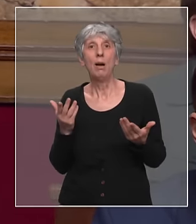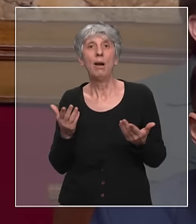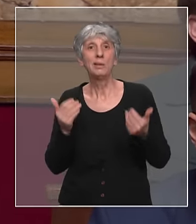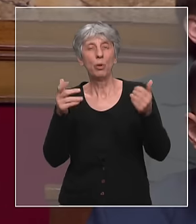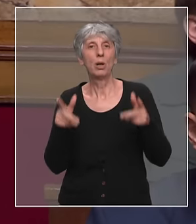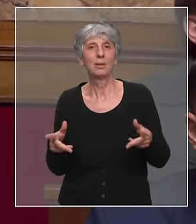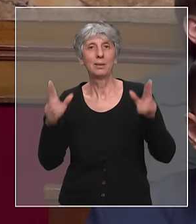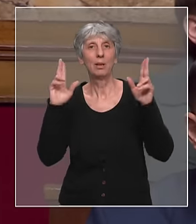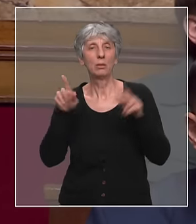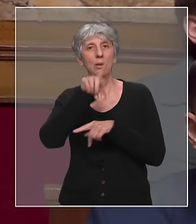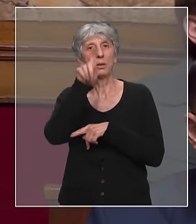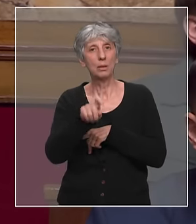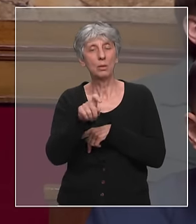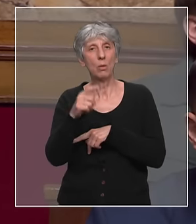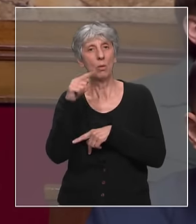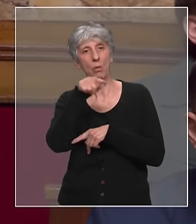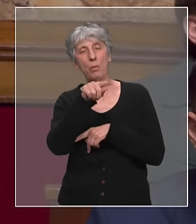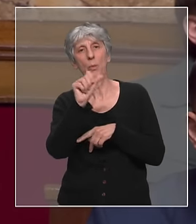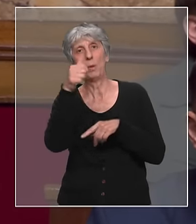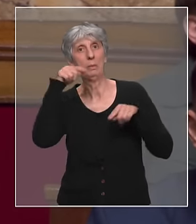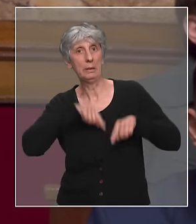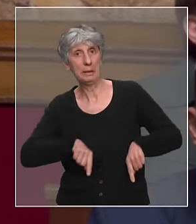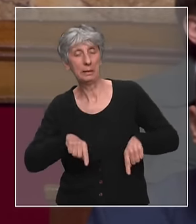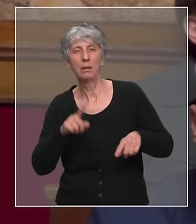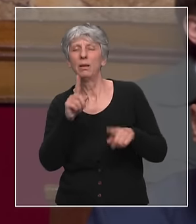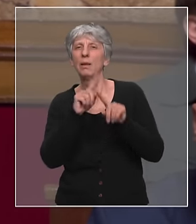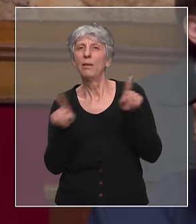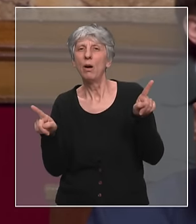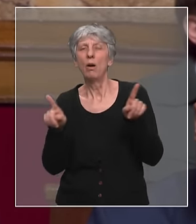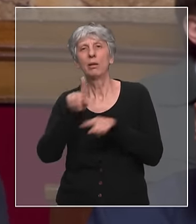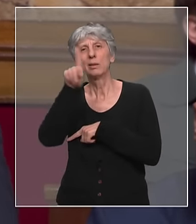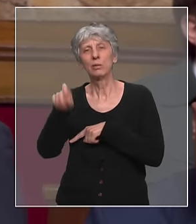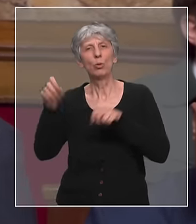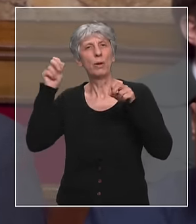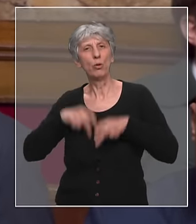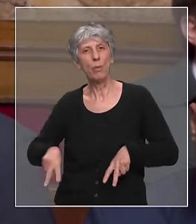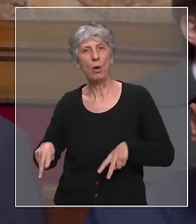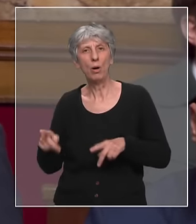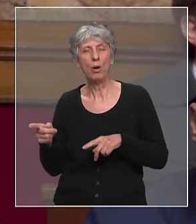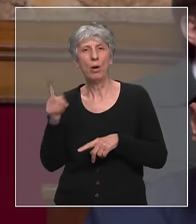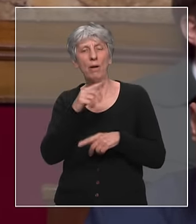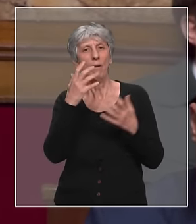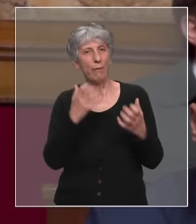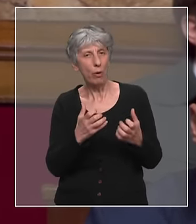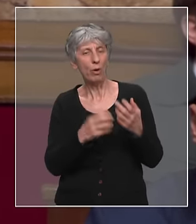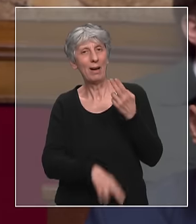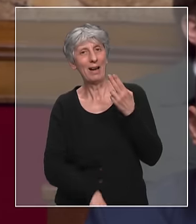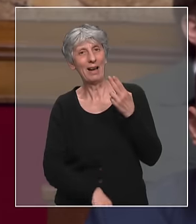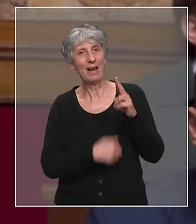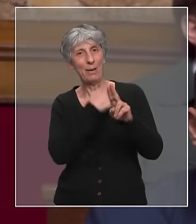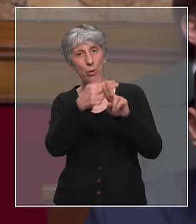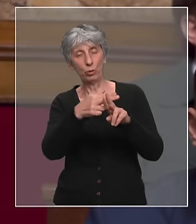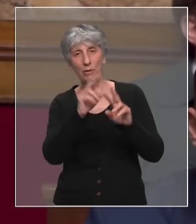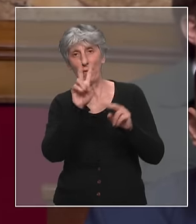questions au Premier ministre soit, contrairement à la séance de questions au gouvernement, une véritable séance de réponse aux députés,